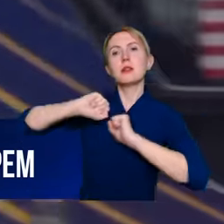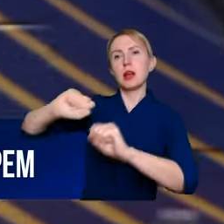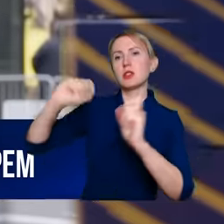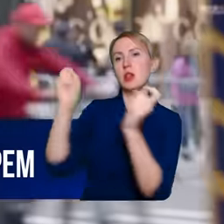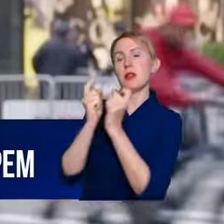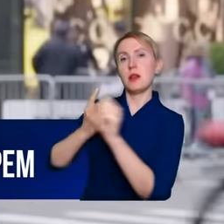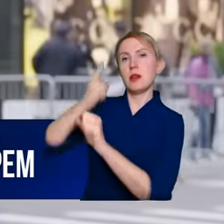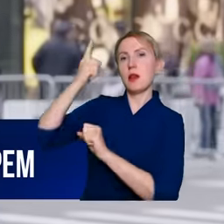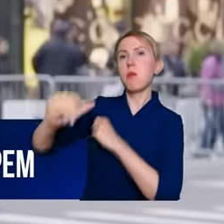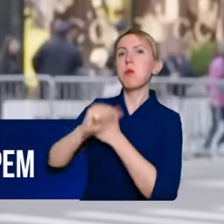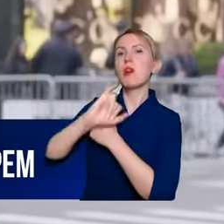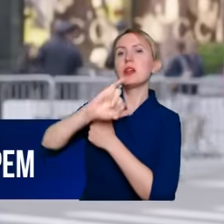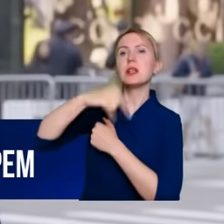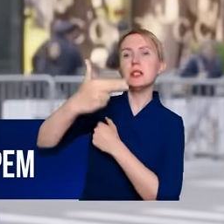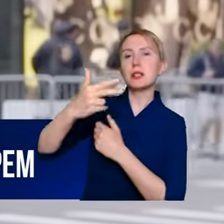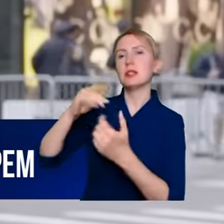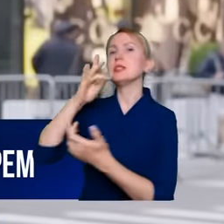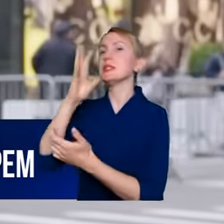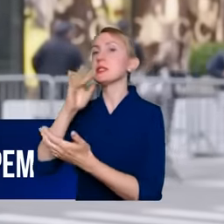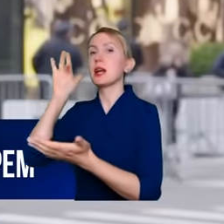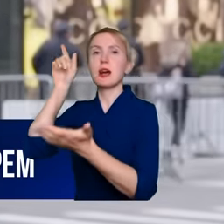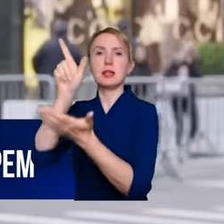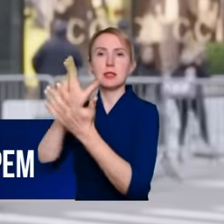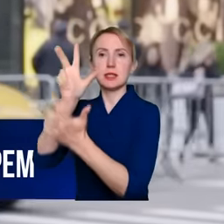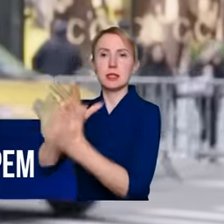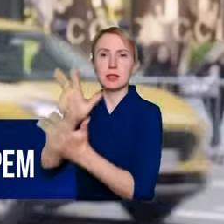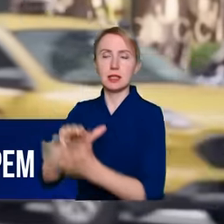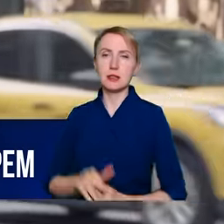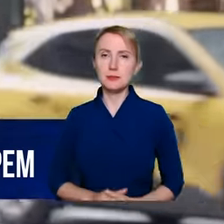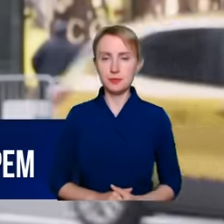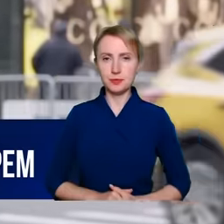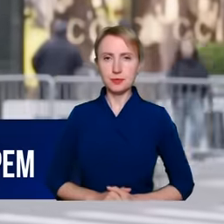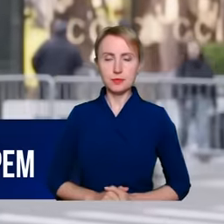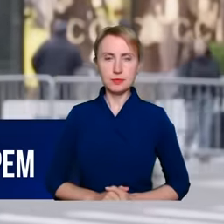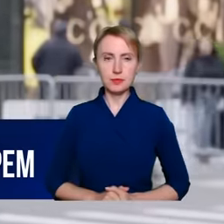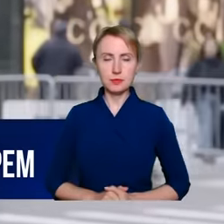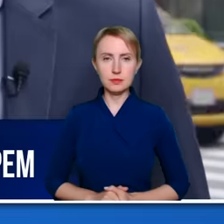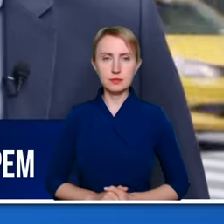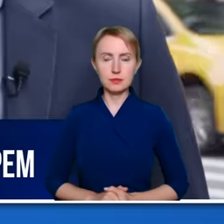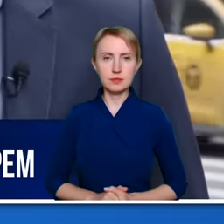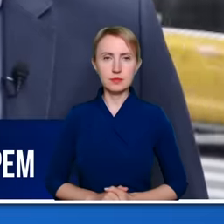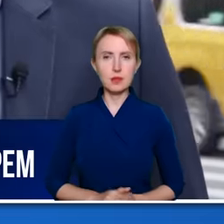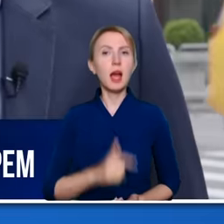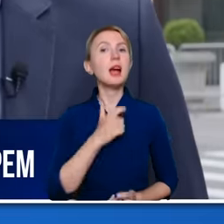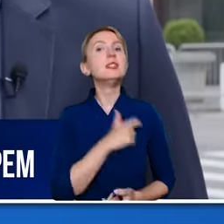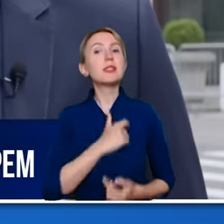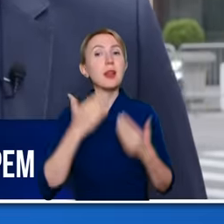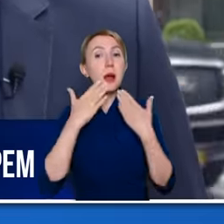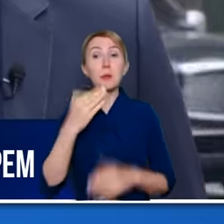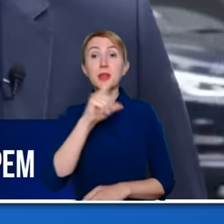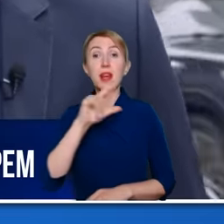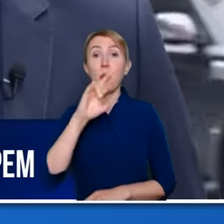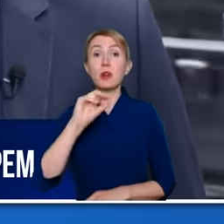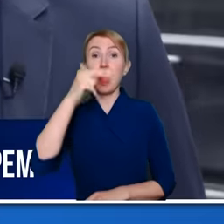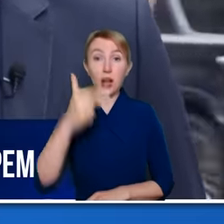atak Iranu na Izrael i kontekst wypowiedzi Donalda Tuska. Bardzo serdecznie dziękujemy. Michał Rachoń